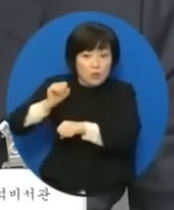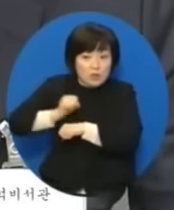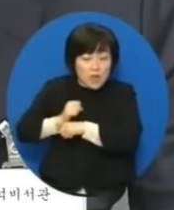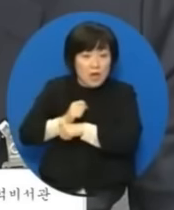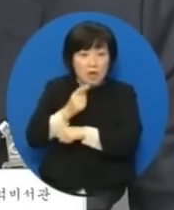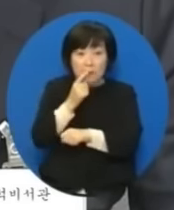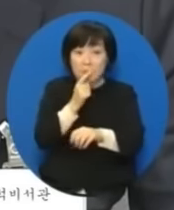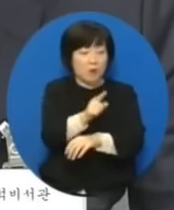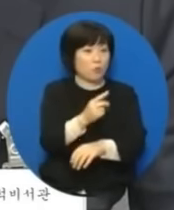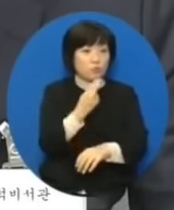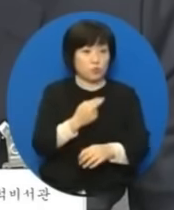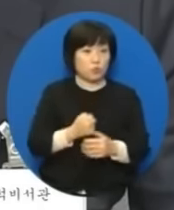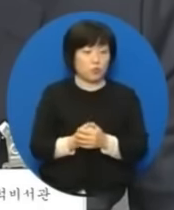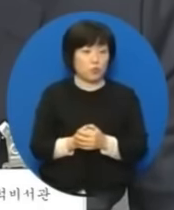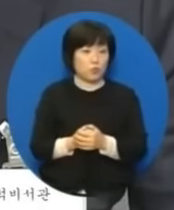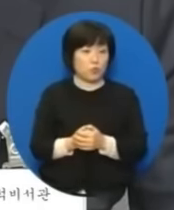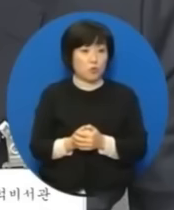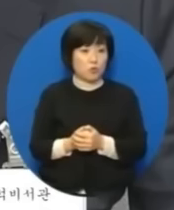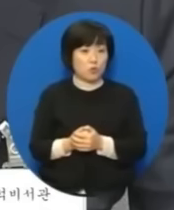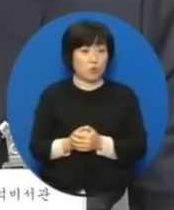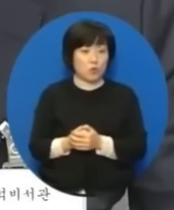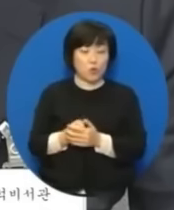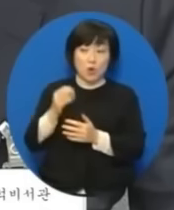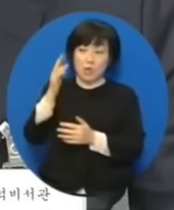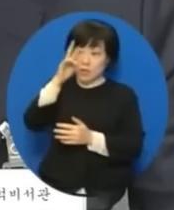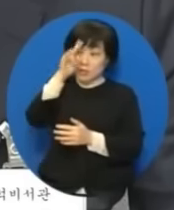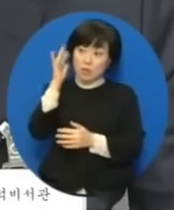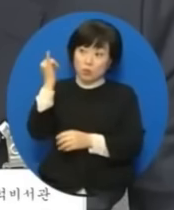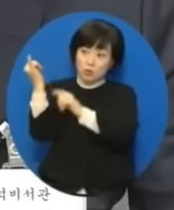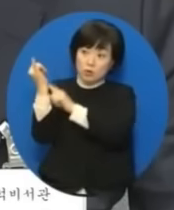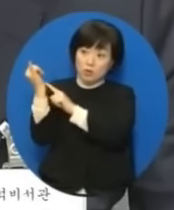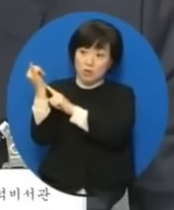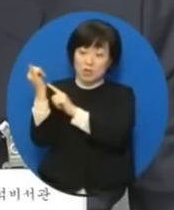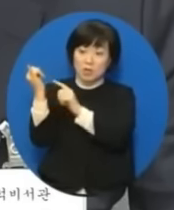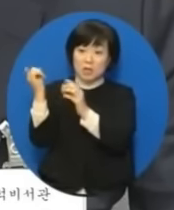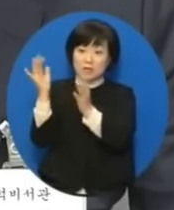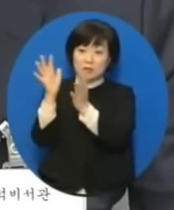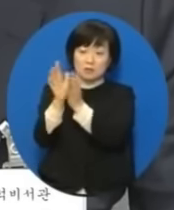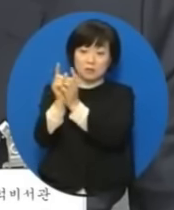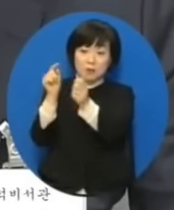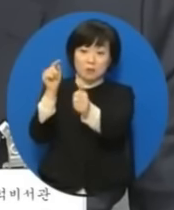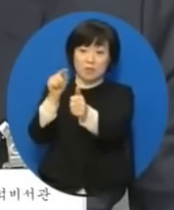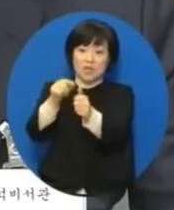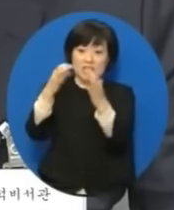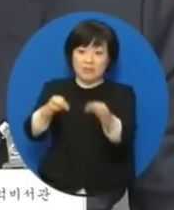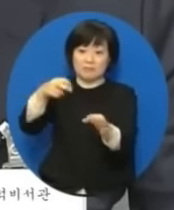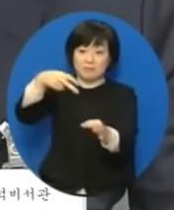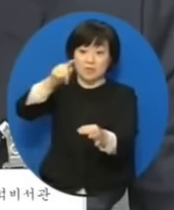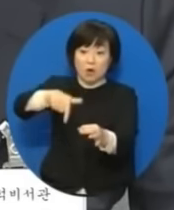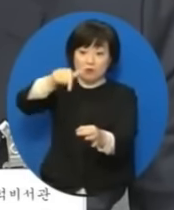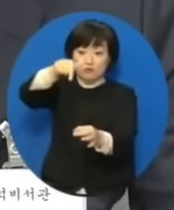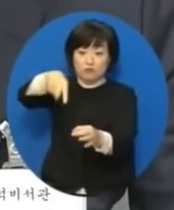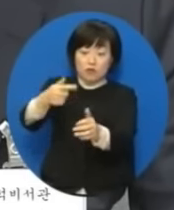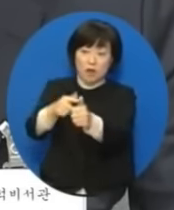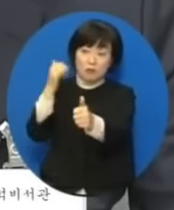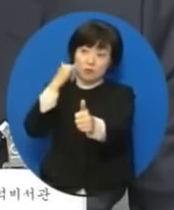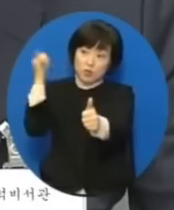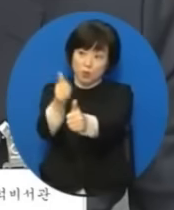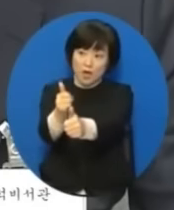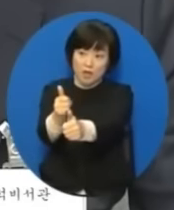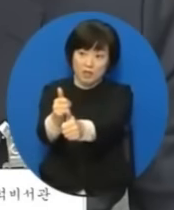직접 김석규 청장과 통화를 했으면 이런 지시를 할 필요가 없습니다. 김석균의 거짓말.